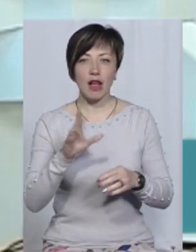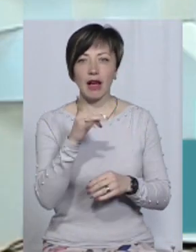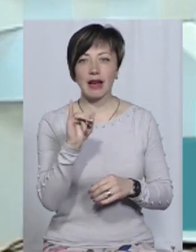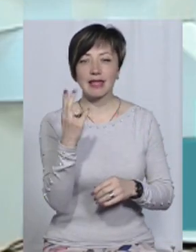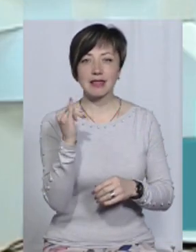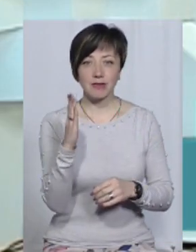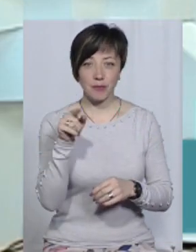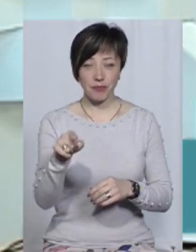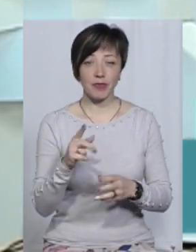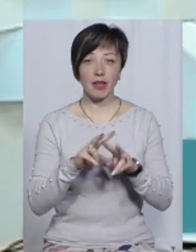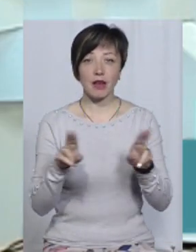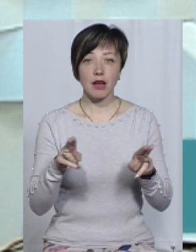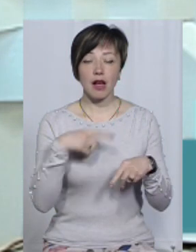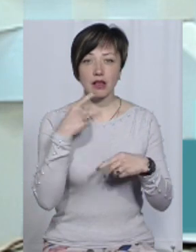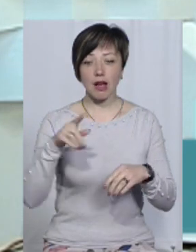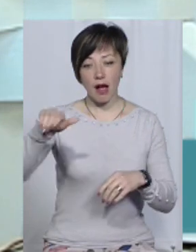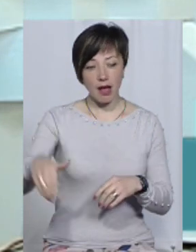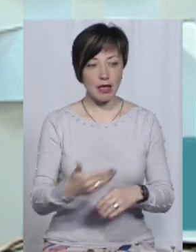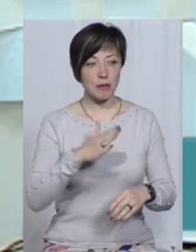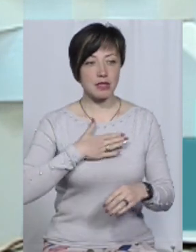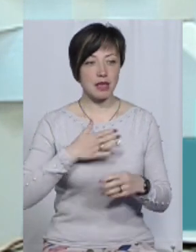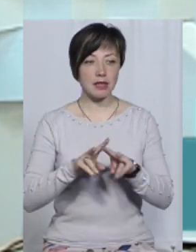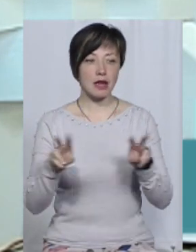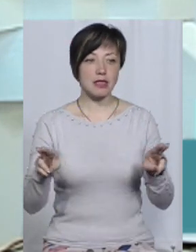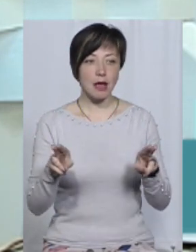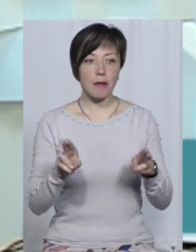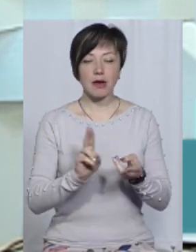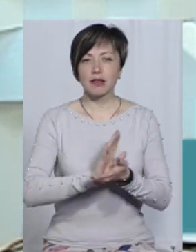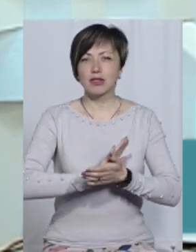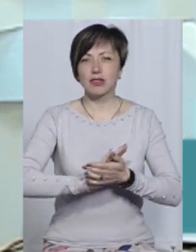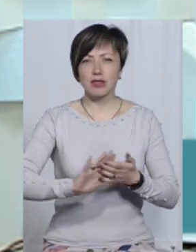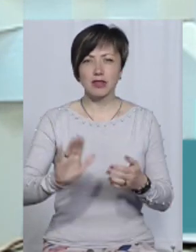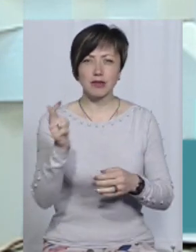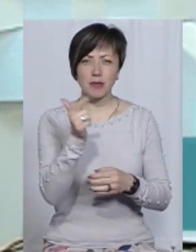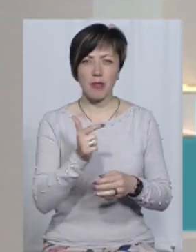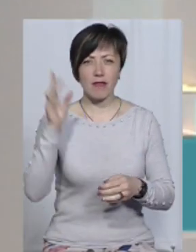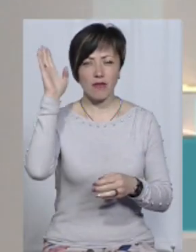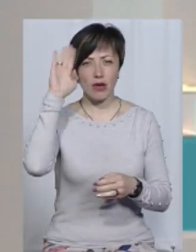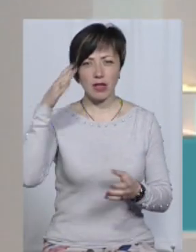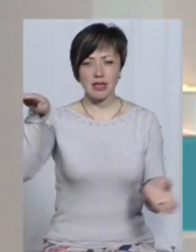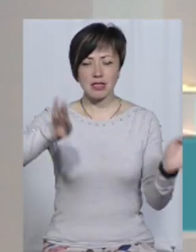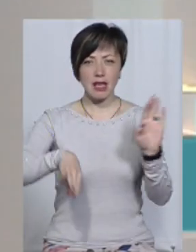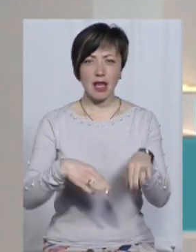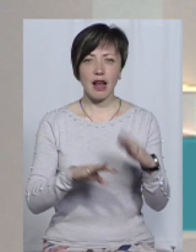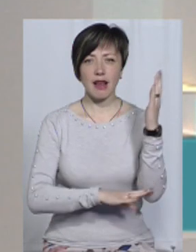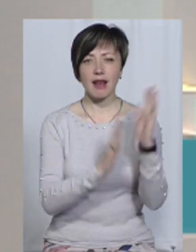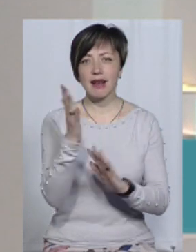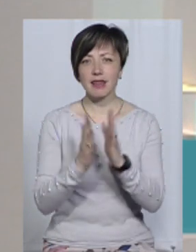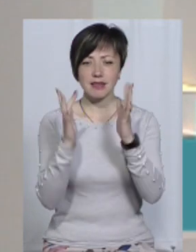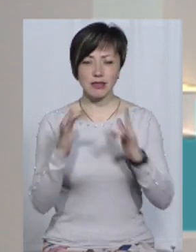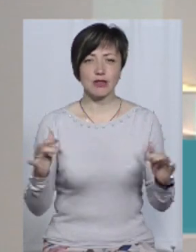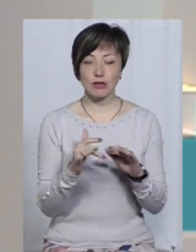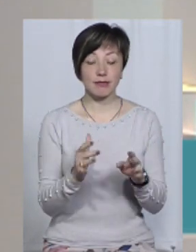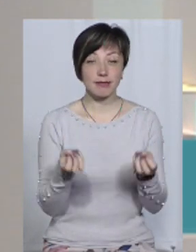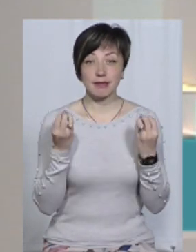Грицевському лісництві, як на нього кажуть, кар'єр місцеві, така сама бірюзова вода, такі самі скелі, сосновий ліс. Просто